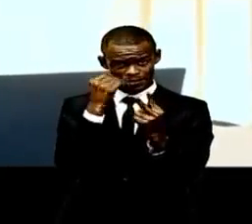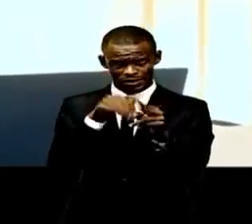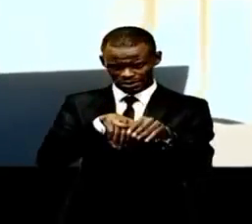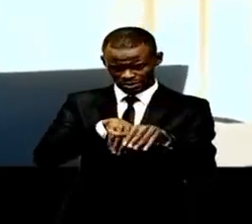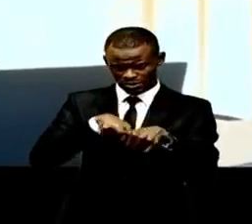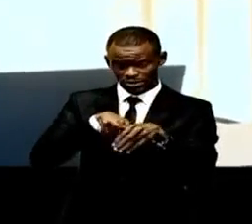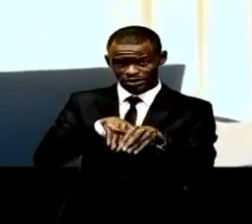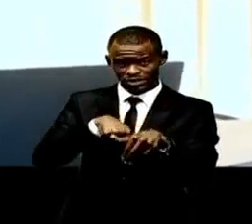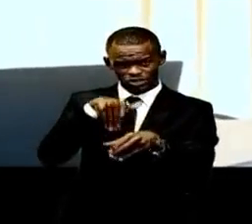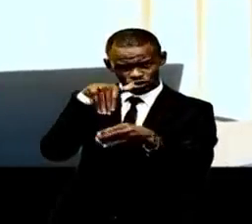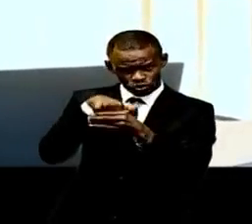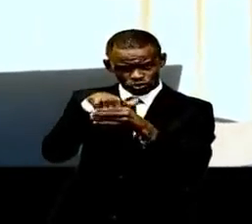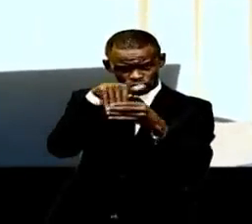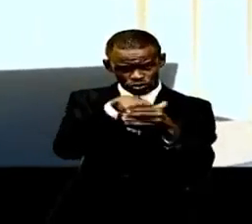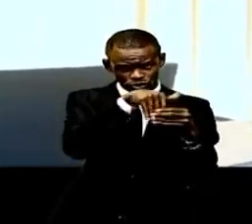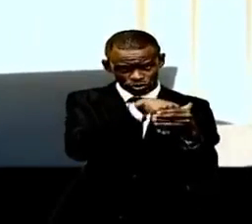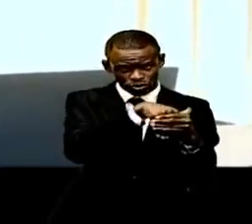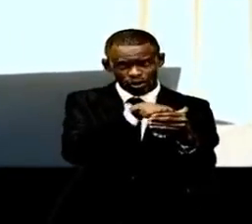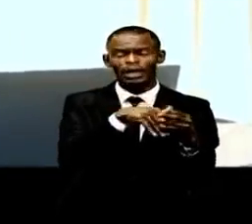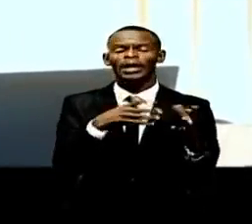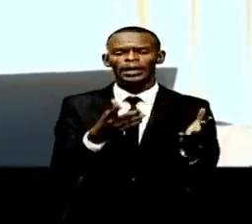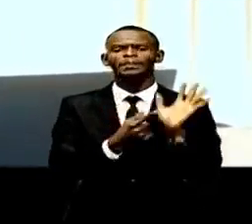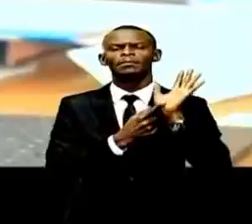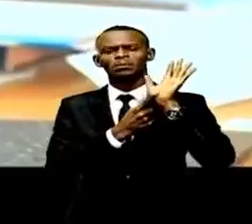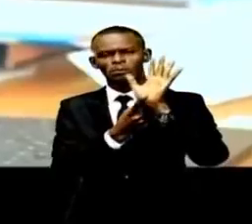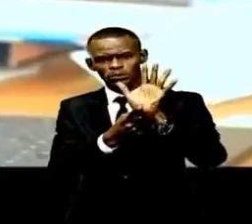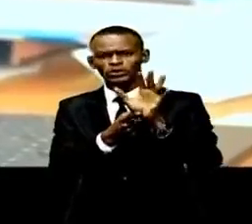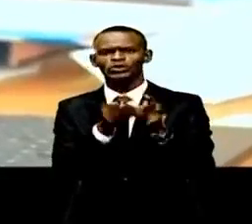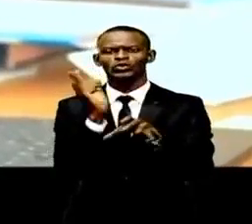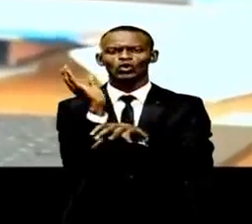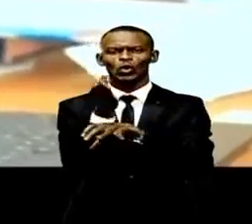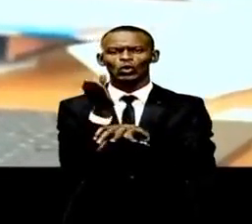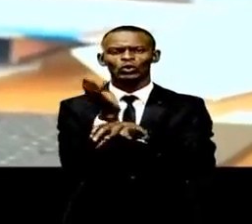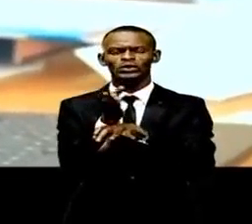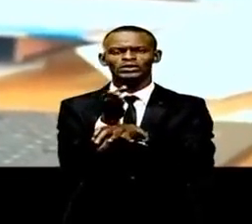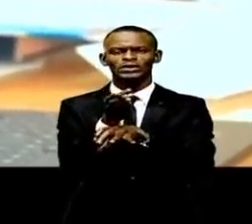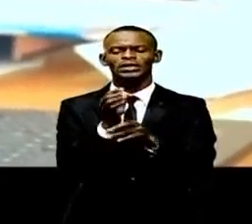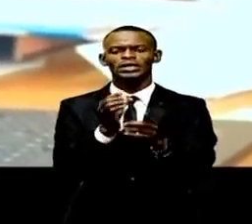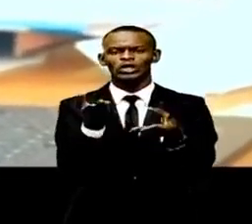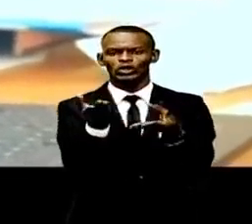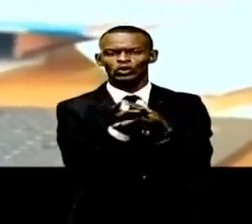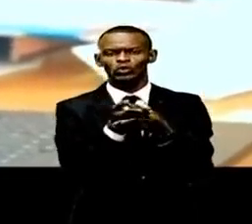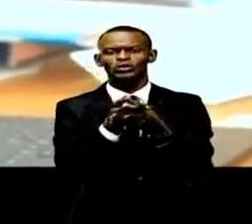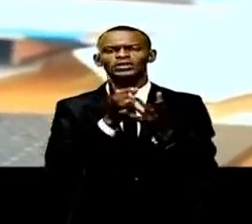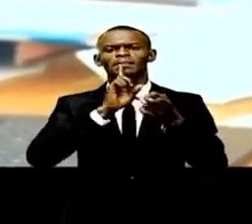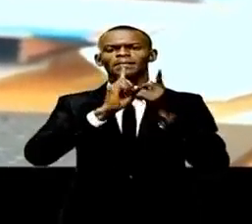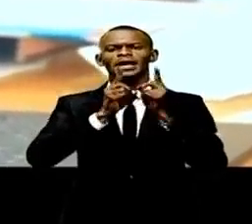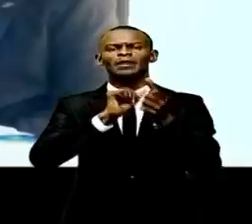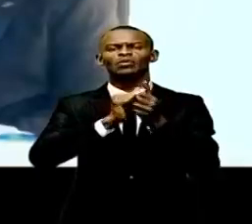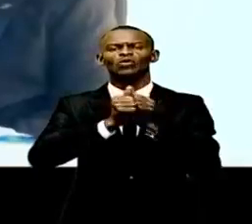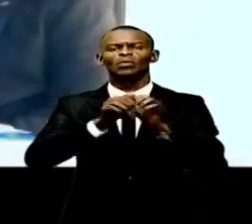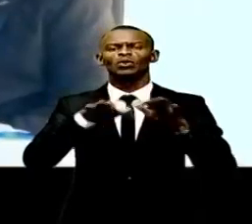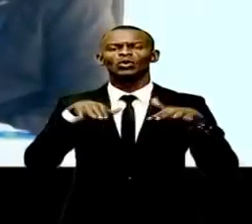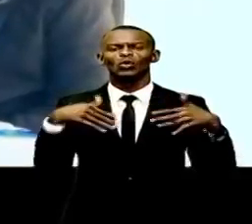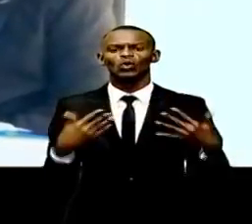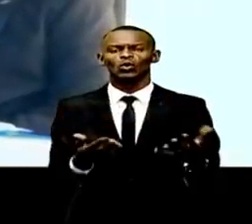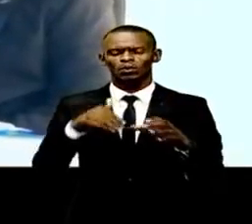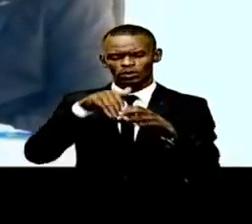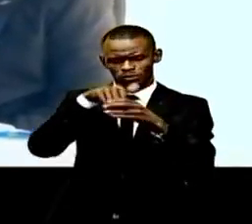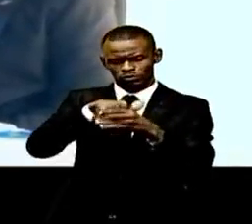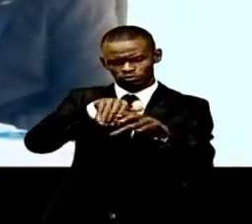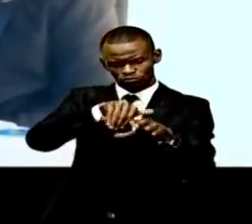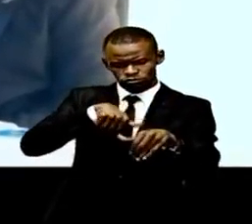Conseil un premier dossier lié à la politique nationale de sécurité alimentaire et nutritionnelle, assorti d'un